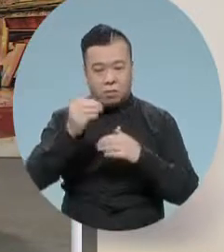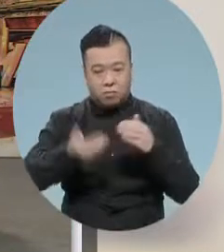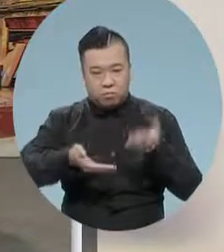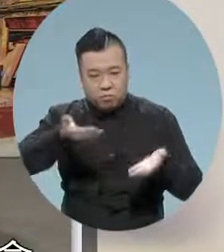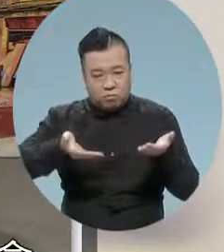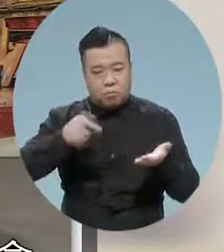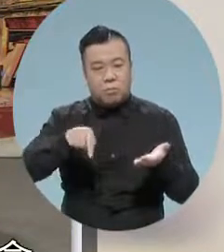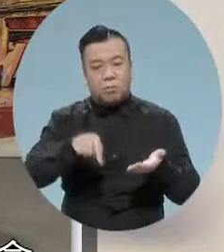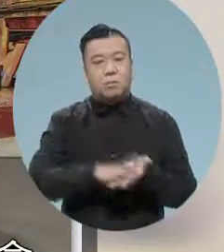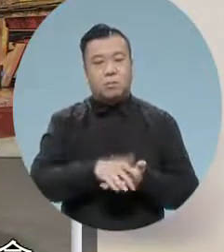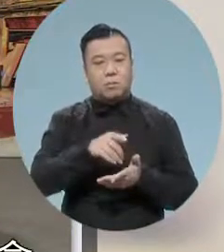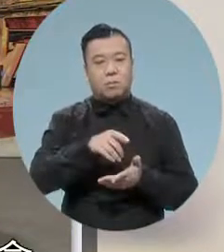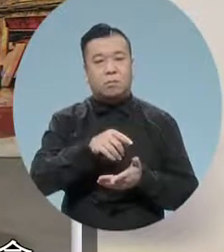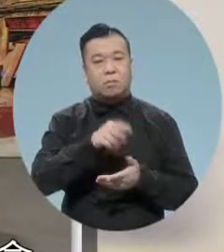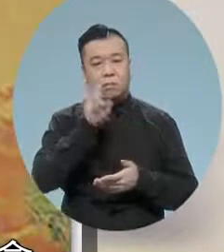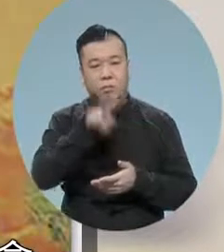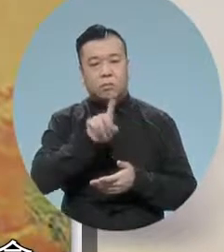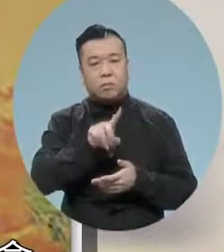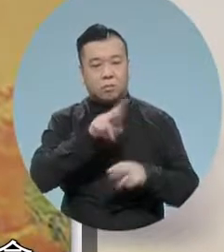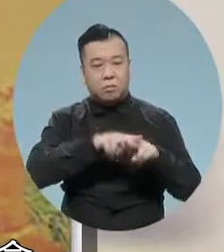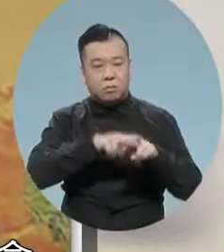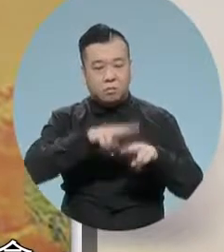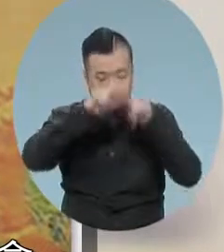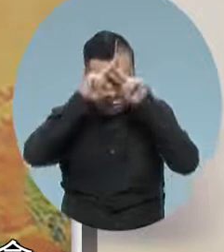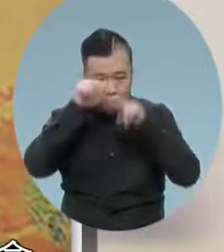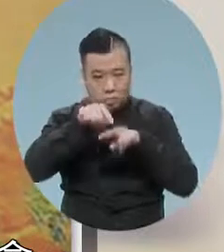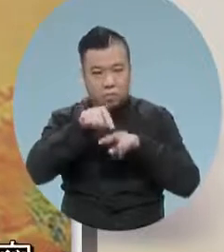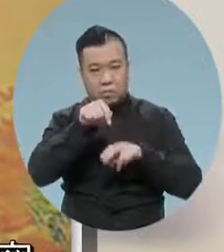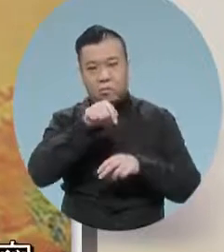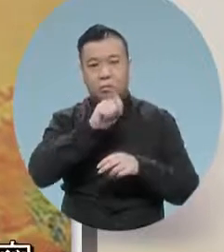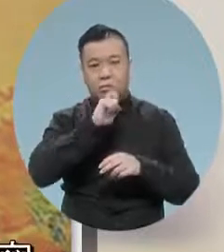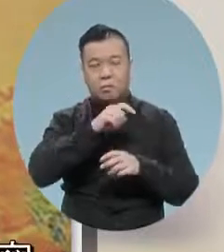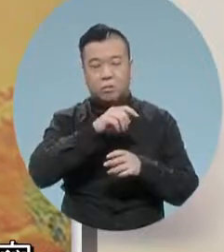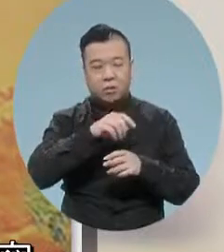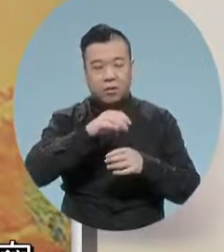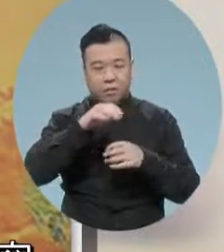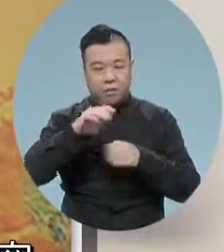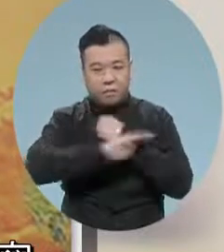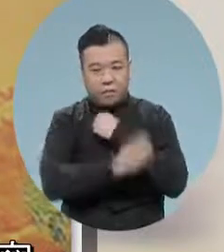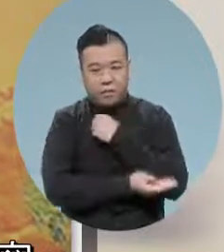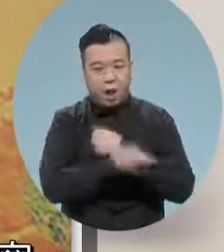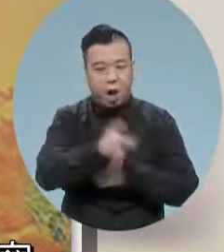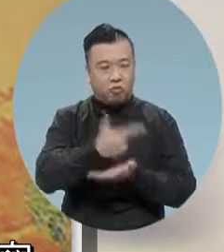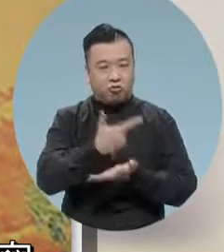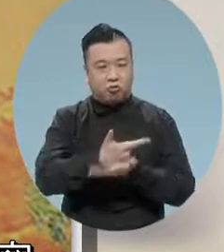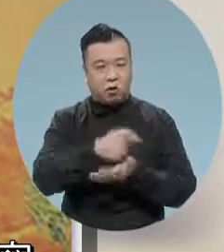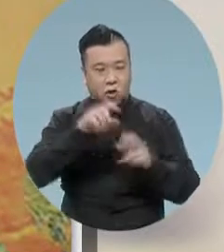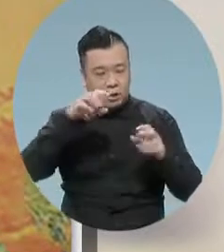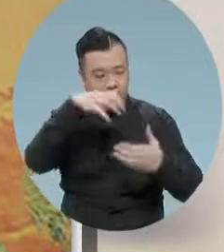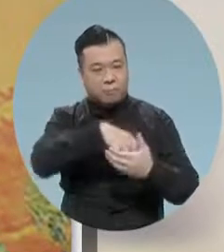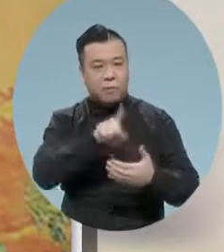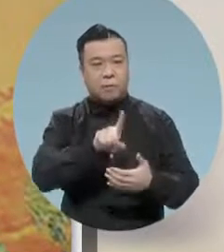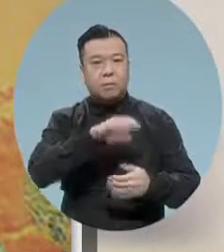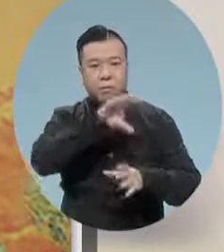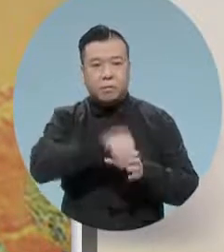原則。其實這個也都是體現了在中國共產黨的法治社會或者法治建設裏面一個非常重要的內容，